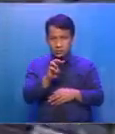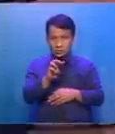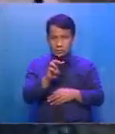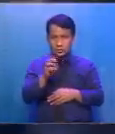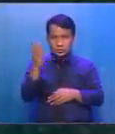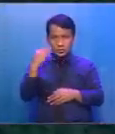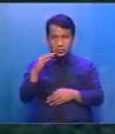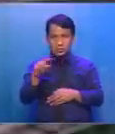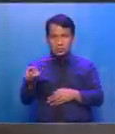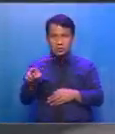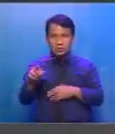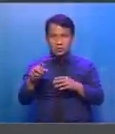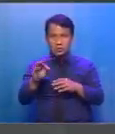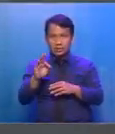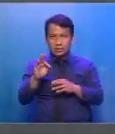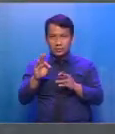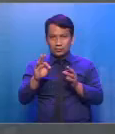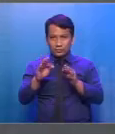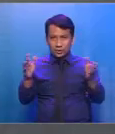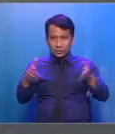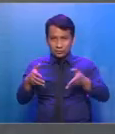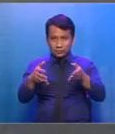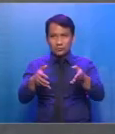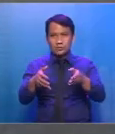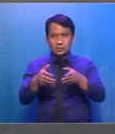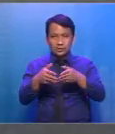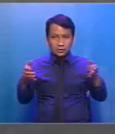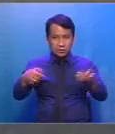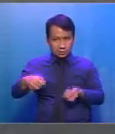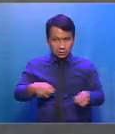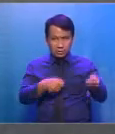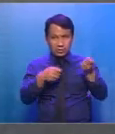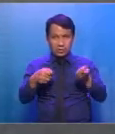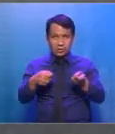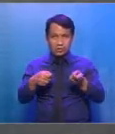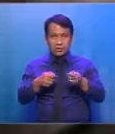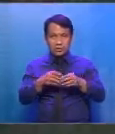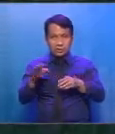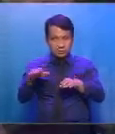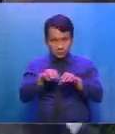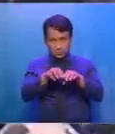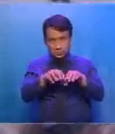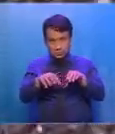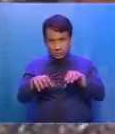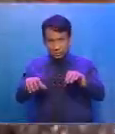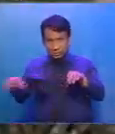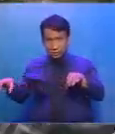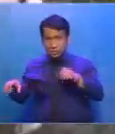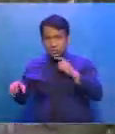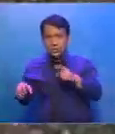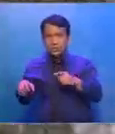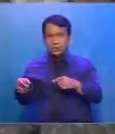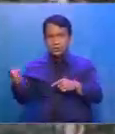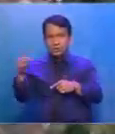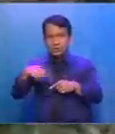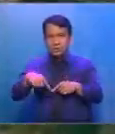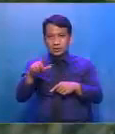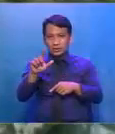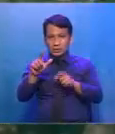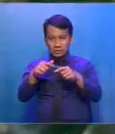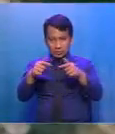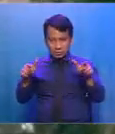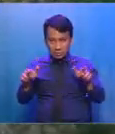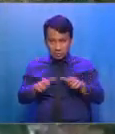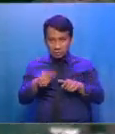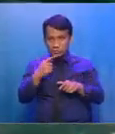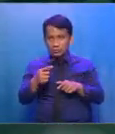Floodway. Isa po itong higanteng kanal na hinukay para i-detour ang tubig ng Marikina River papunta po ng Laguna Lake.